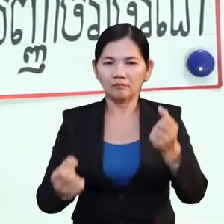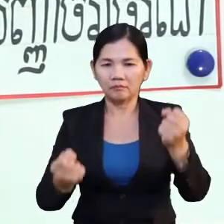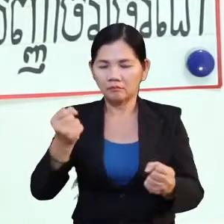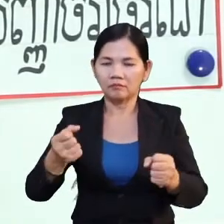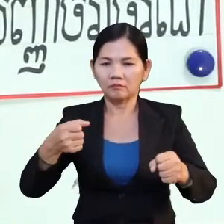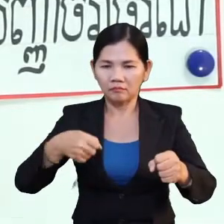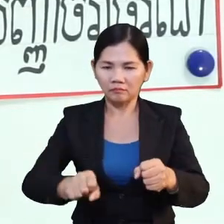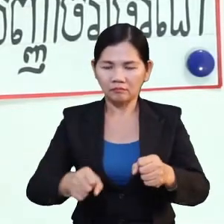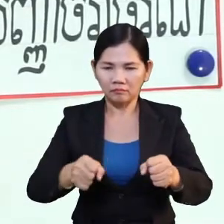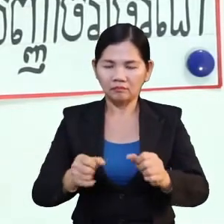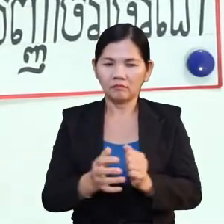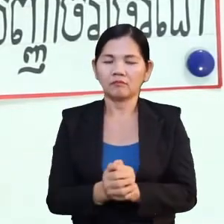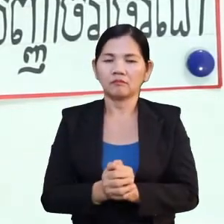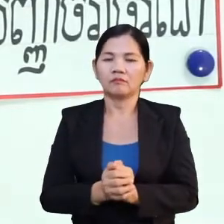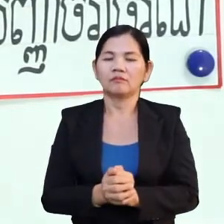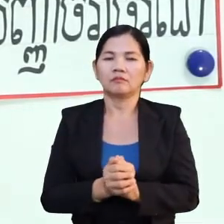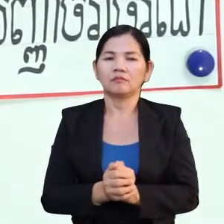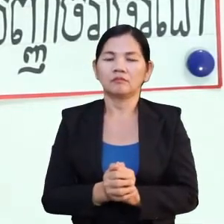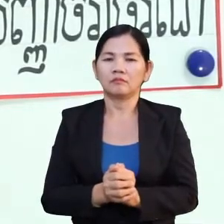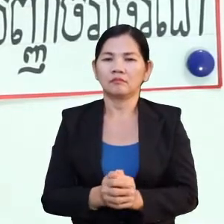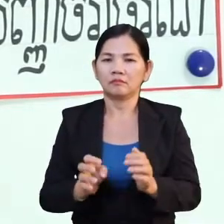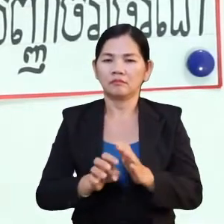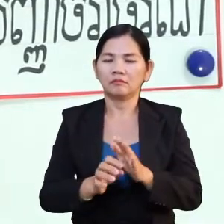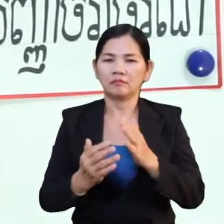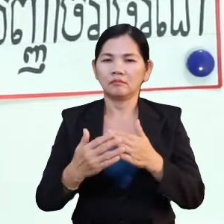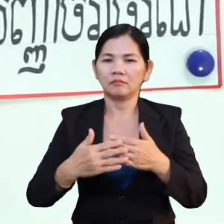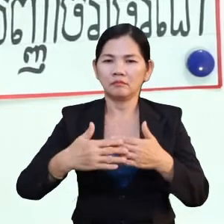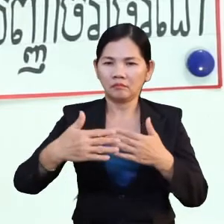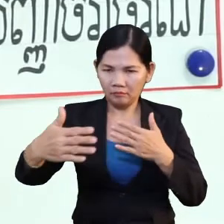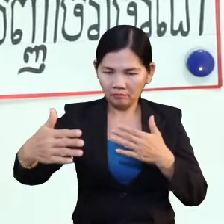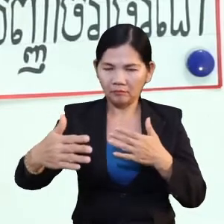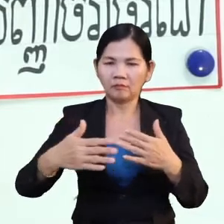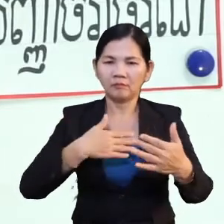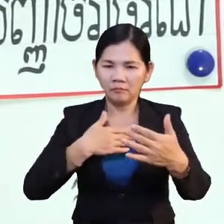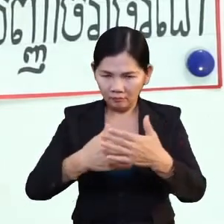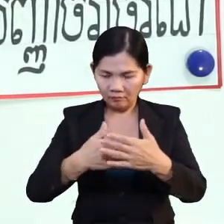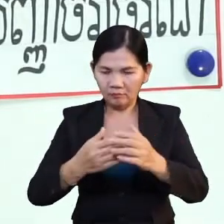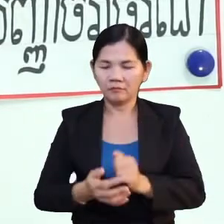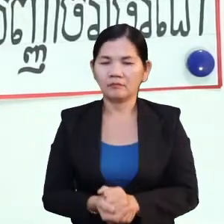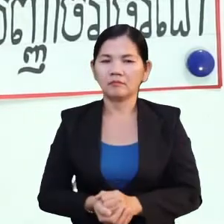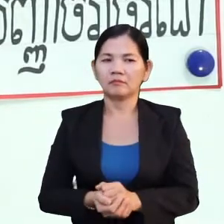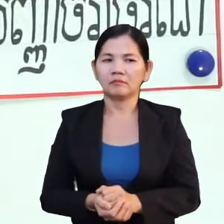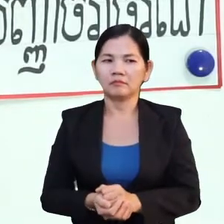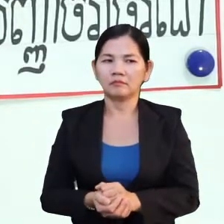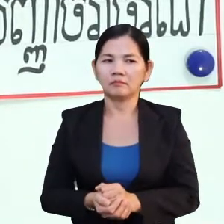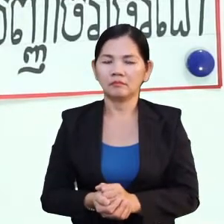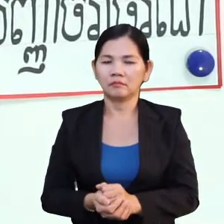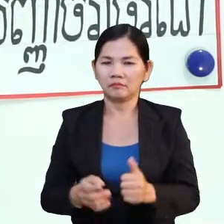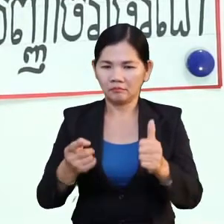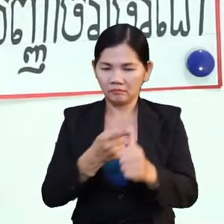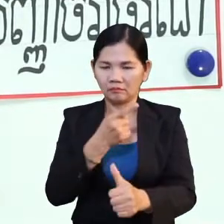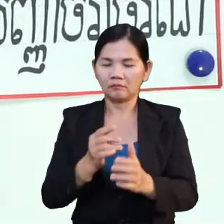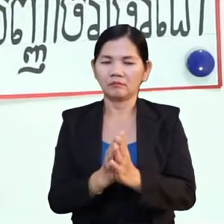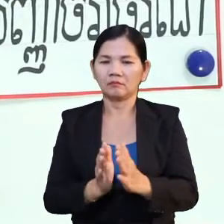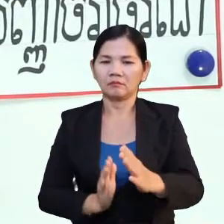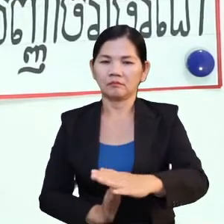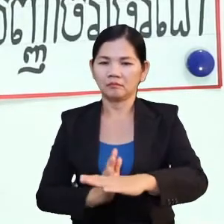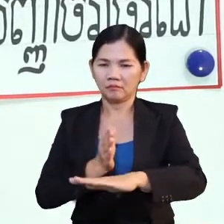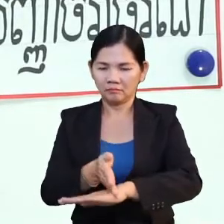ក៏ម៉ូតូមកចតដល់ឬក៏នៅឆ្ងាយចាឥឡូវកូនចូលរួមអានជាមួយអ្នកគ្រូមុននឹងឆ្ល